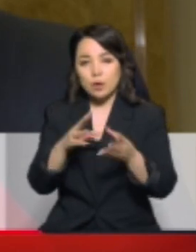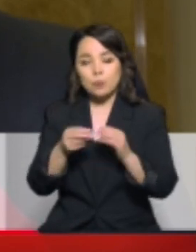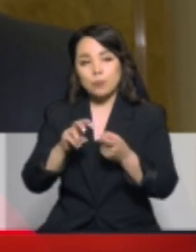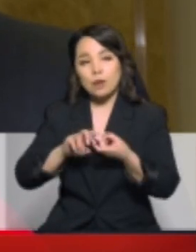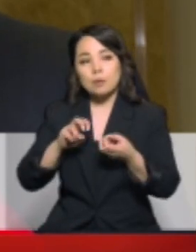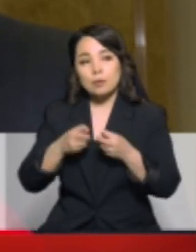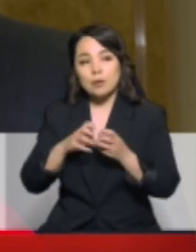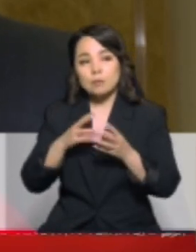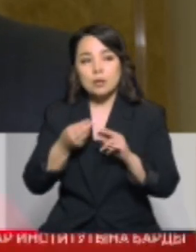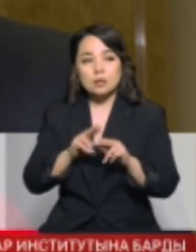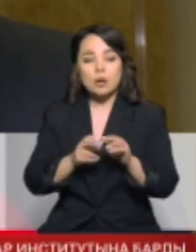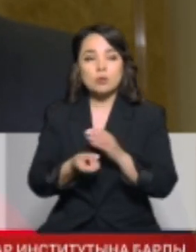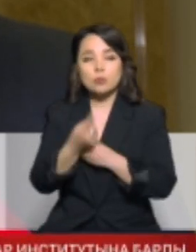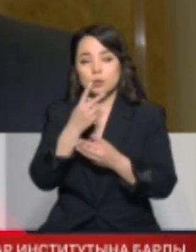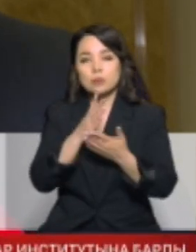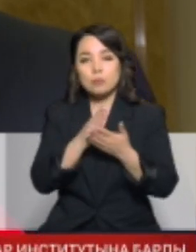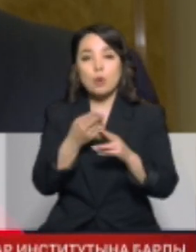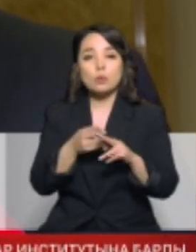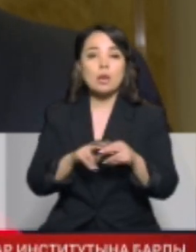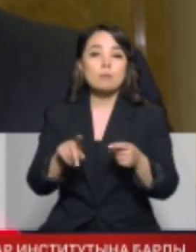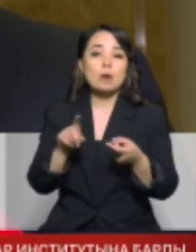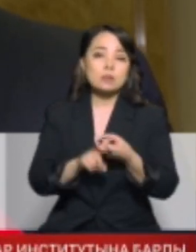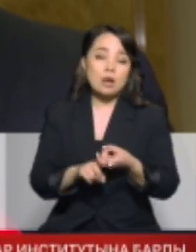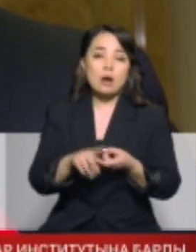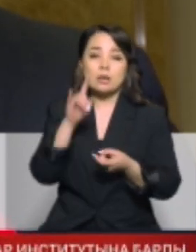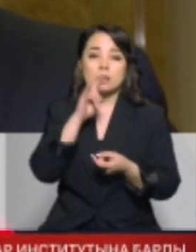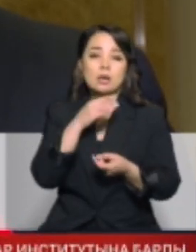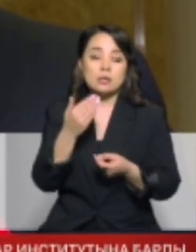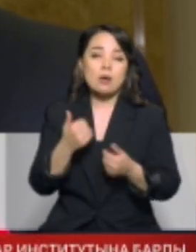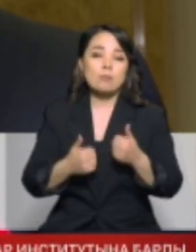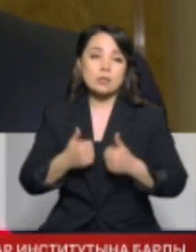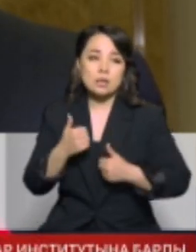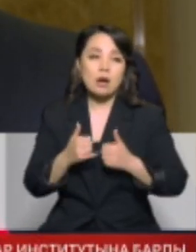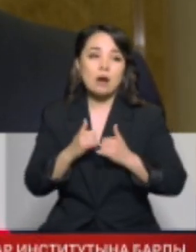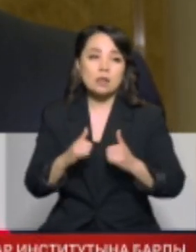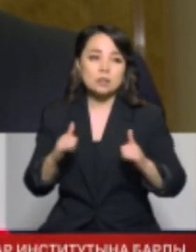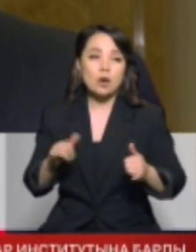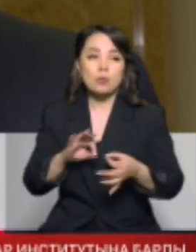проблемаға тап болуымыз мүмкін. Осыған байланысты Қазақстанның бәсекелестік артықшылығы бар.